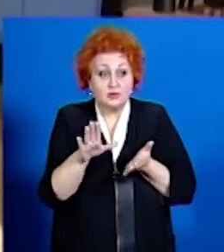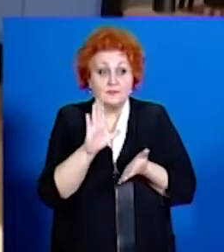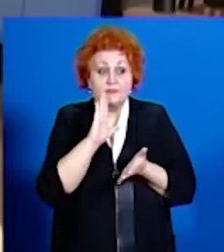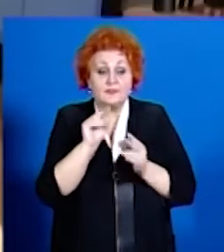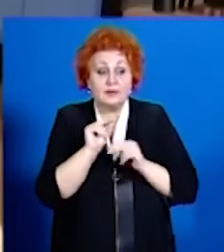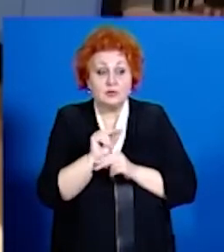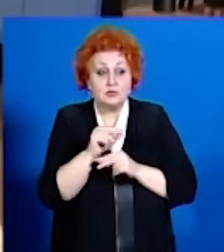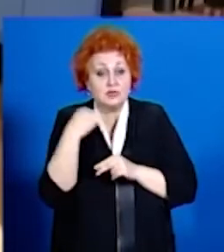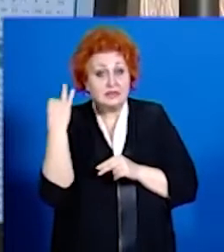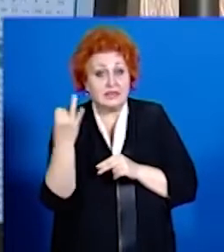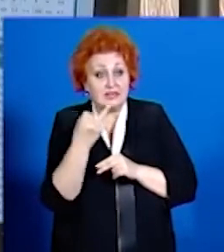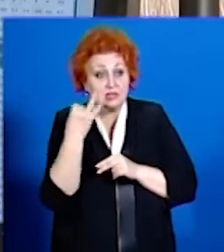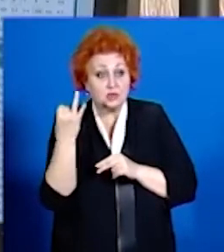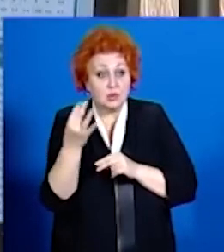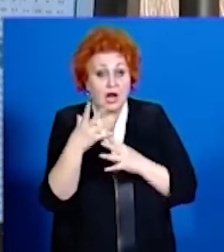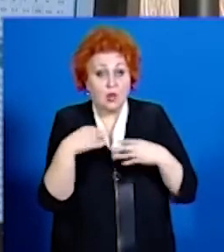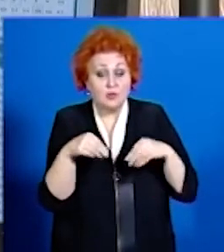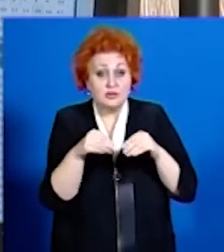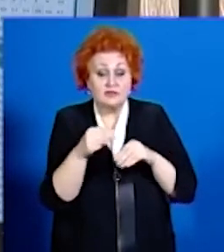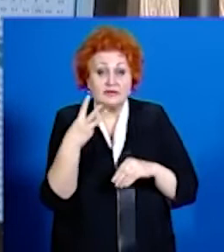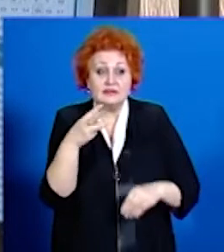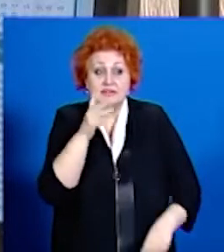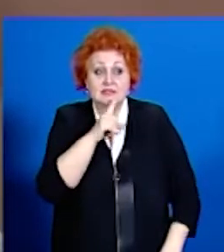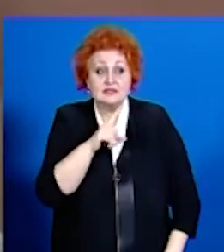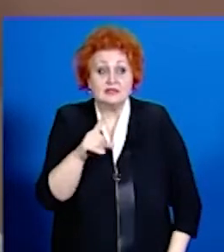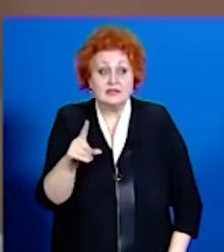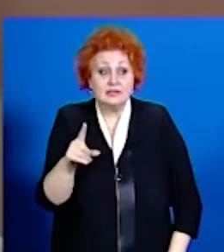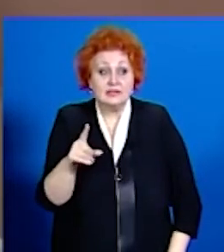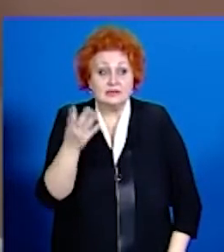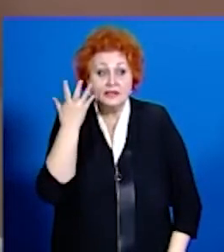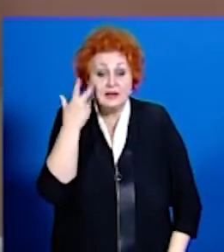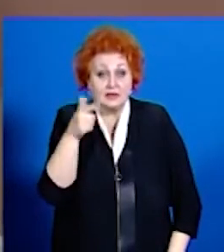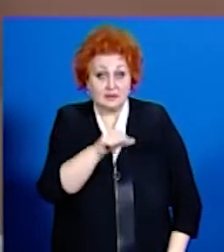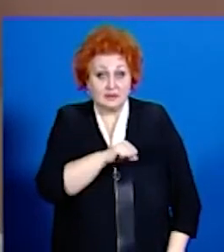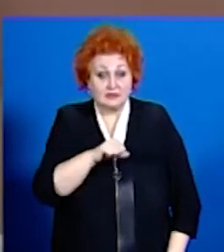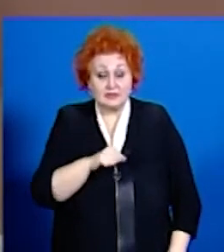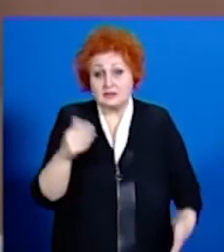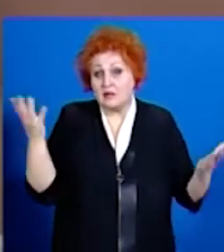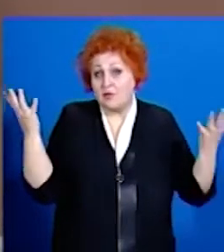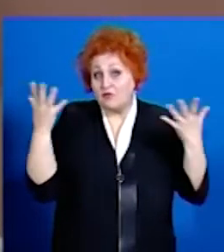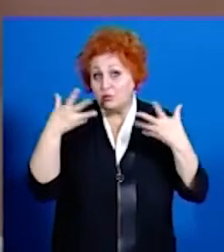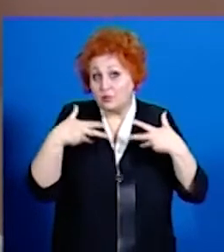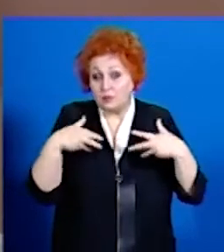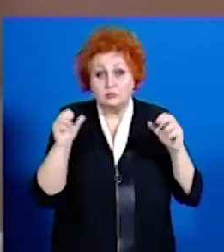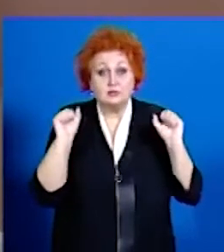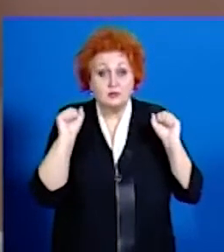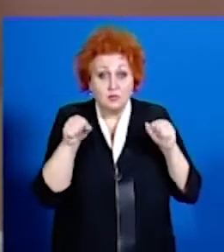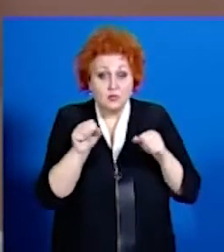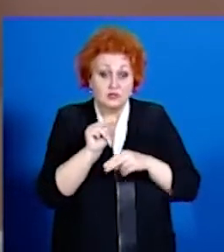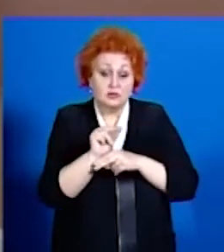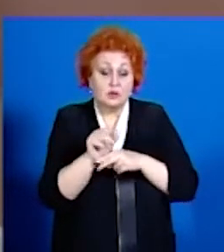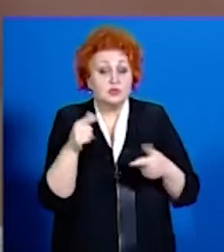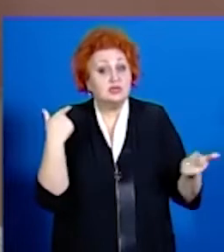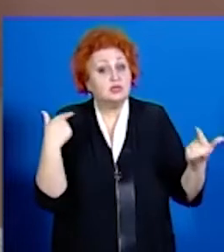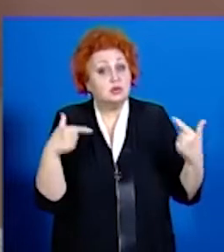Казакова преподает историю и обществознание уже больше 30 лет. Когда ты сам во что-то влюблен, то можно влюбить в это